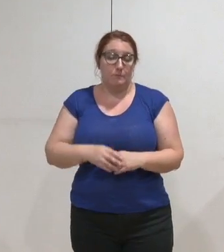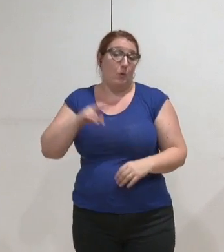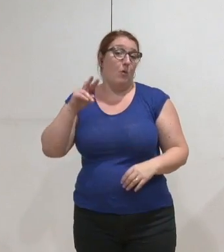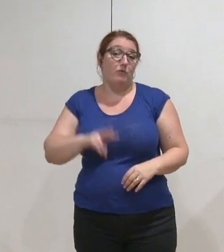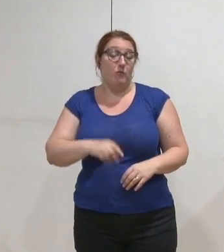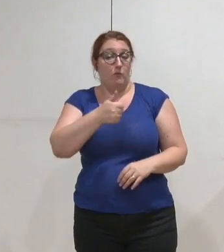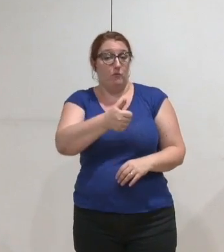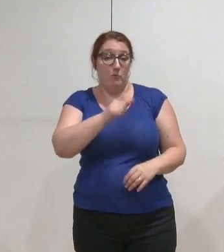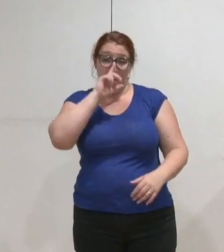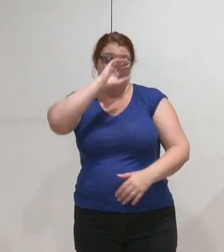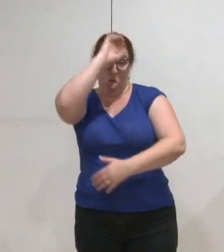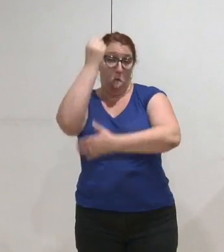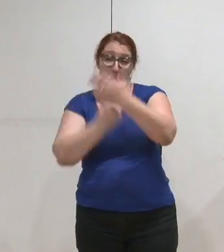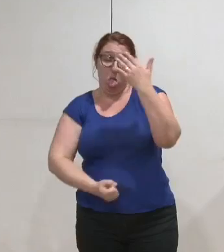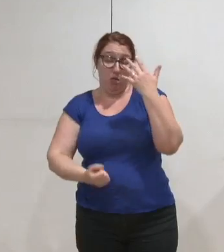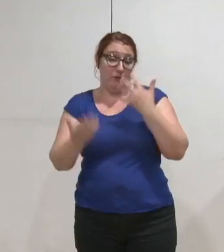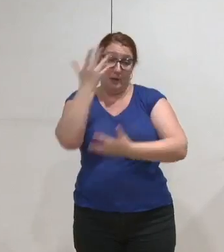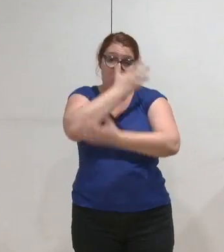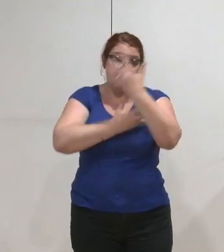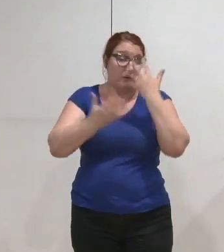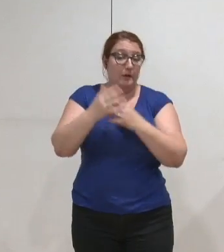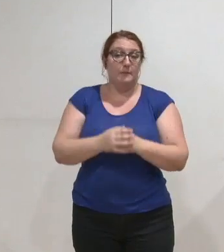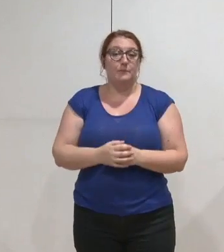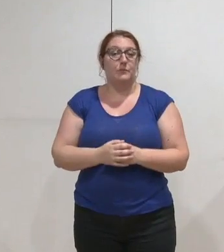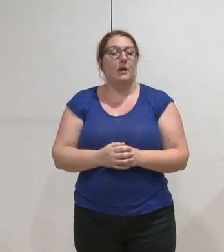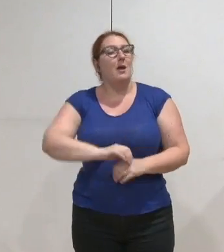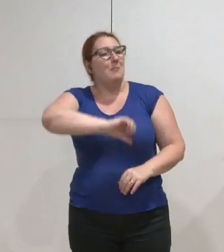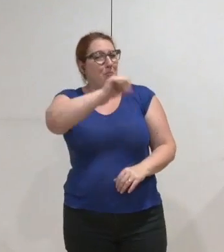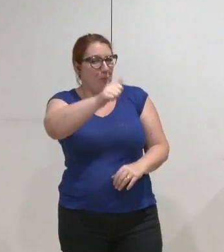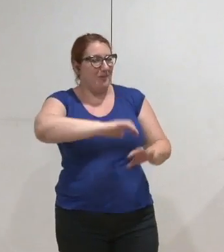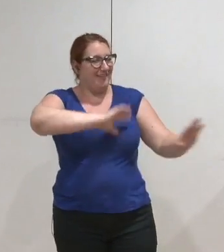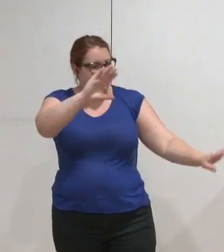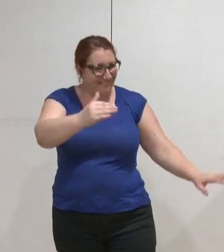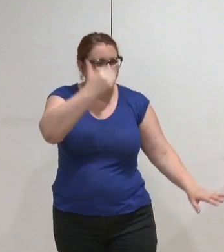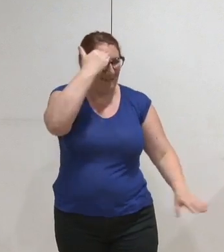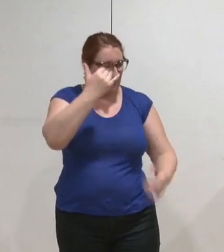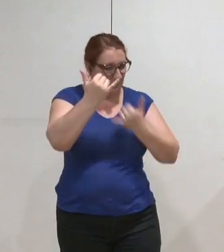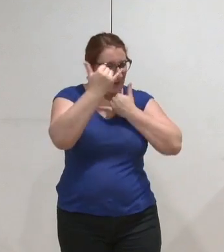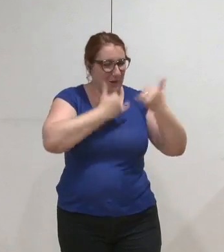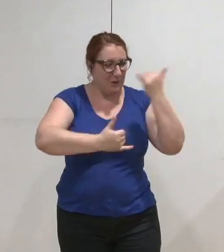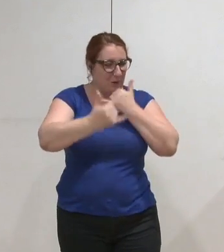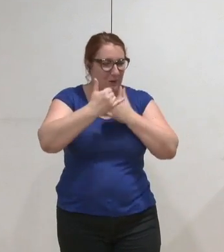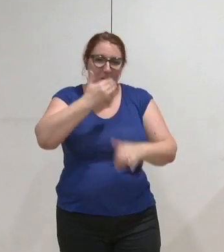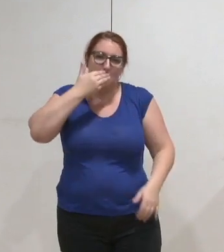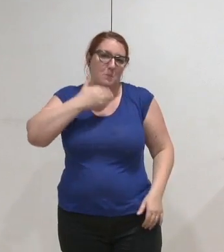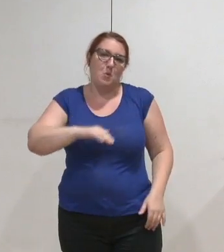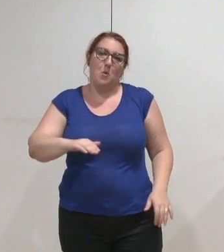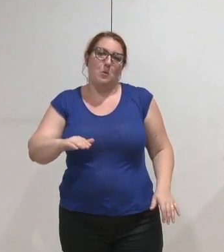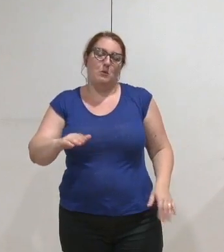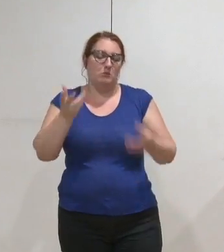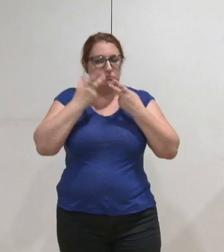débordé vous l'auriez fait d'abord vous auriez reconnu une évidence il vaut mieux le faire en